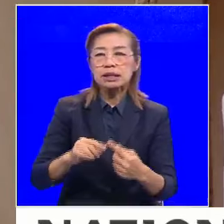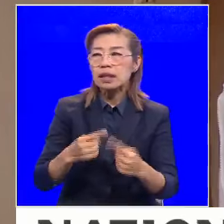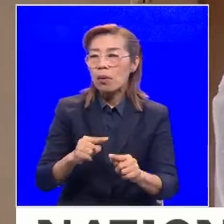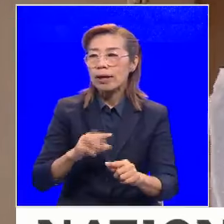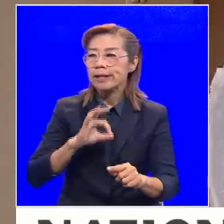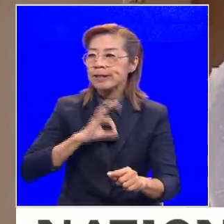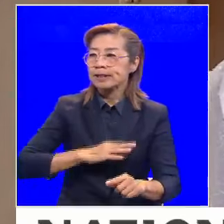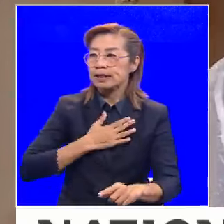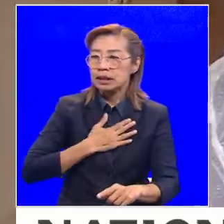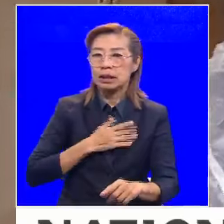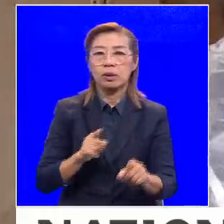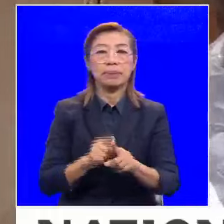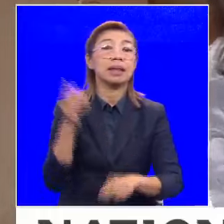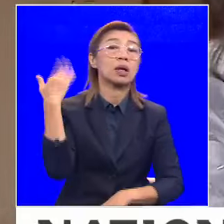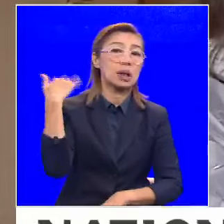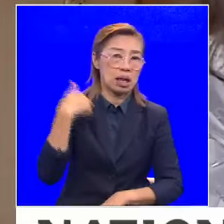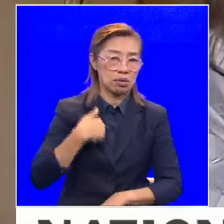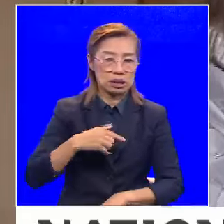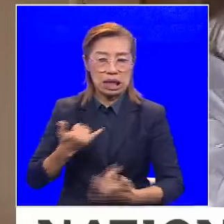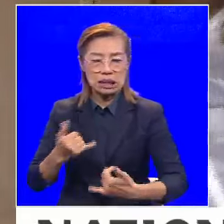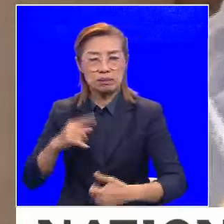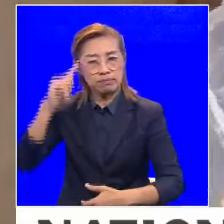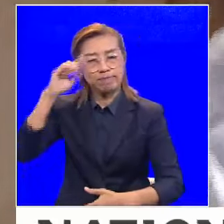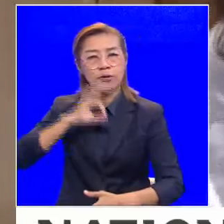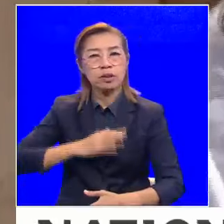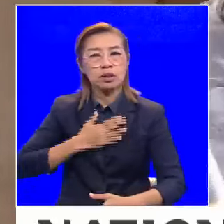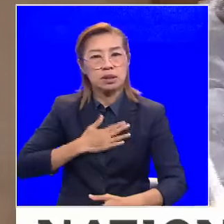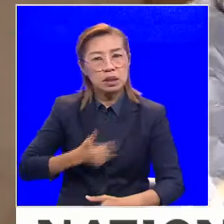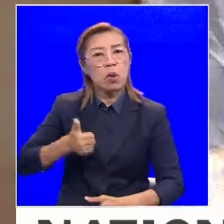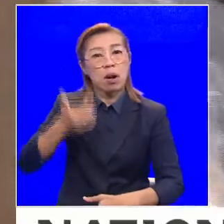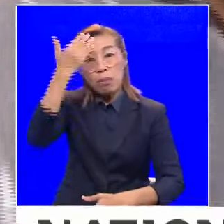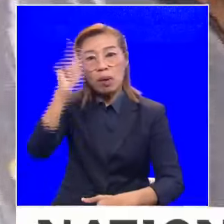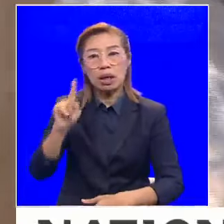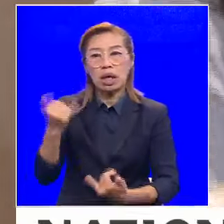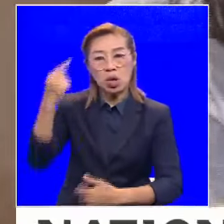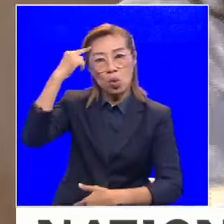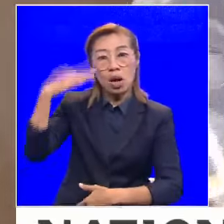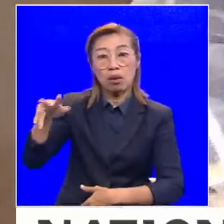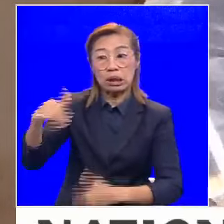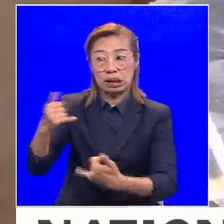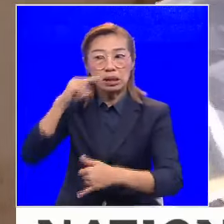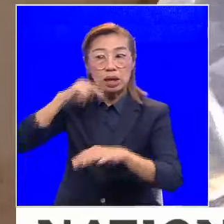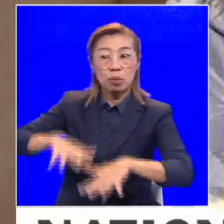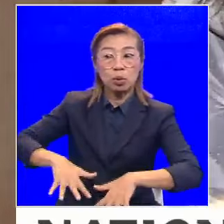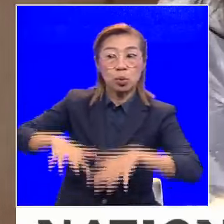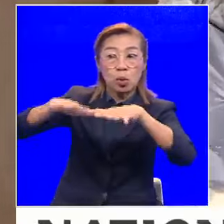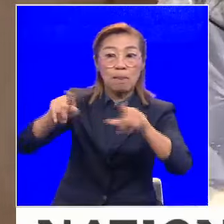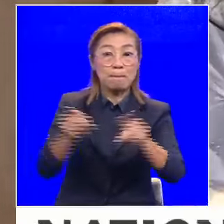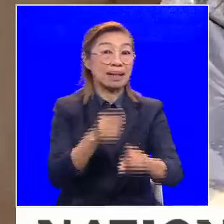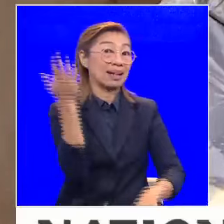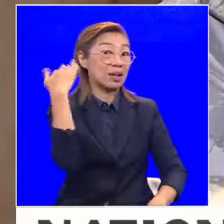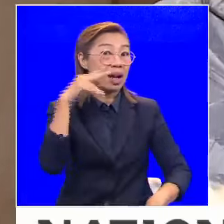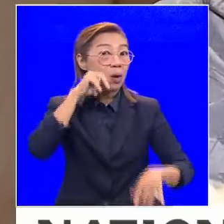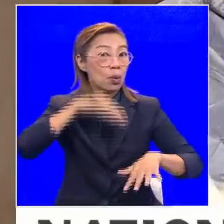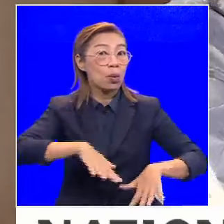เบาใจเหมือนคราวที่แล้วหน่อย เพราะอะไร เพราะว่าพ่อเข้าใจว่าจุดนี้ถ้ามันท่วมหนักอย่างนี้นะรอบที่ส